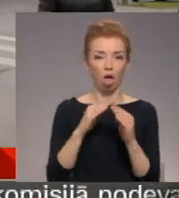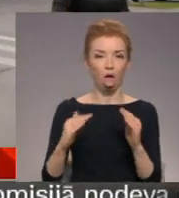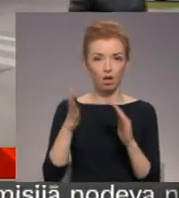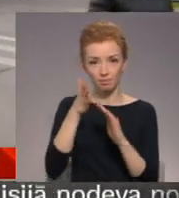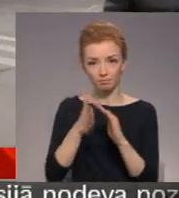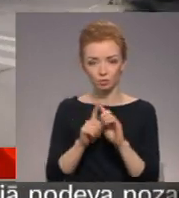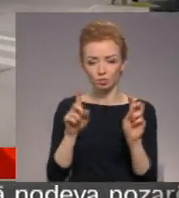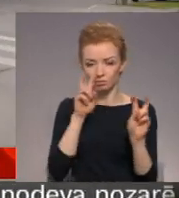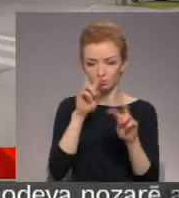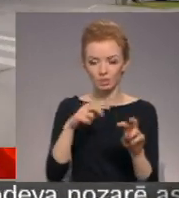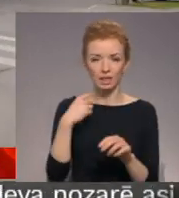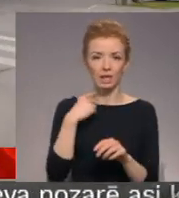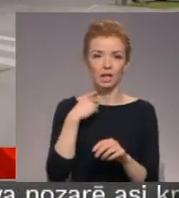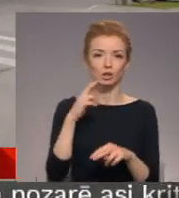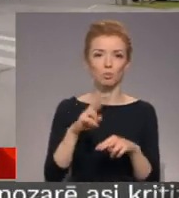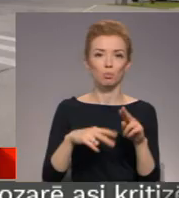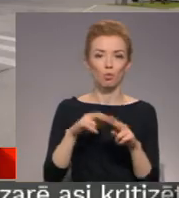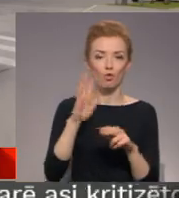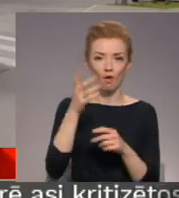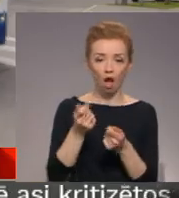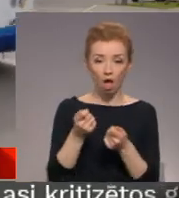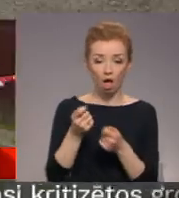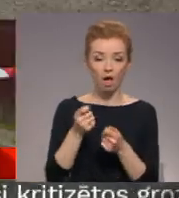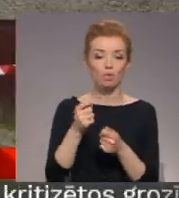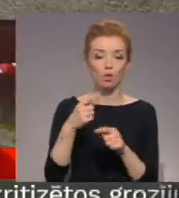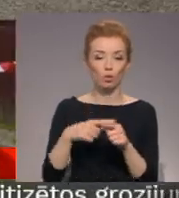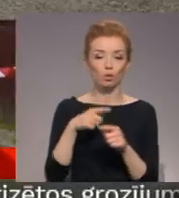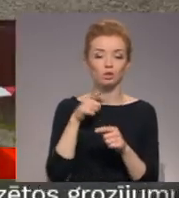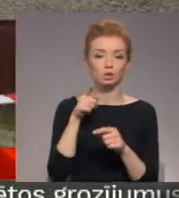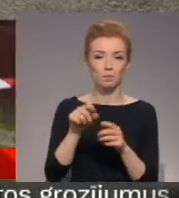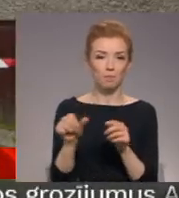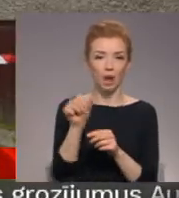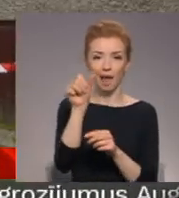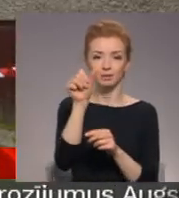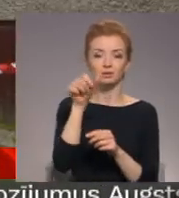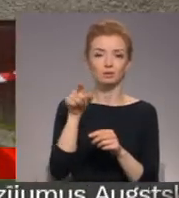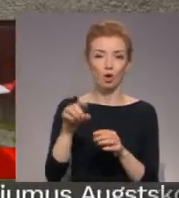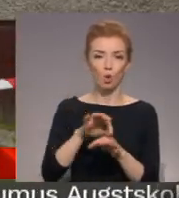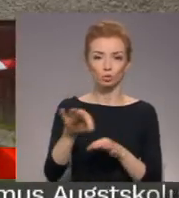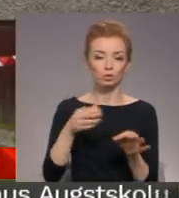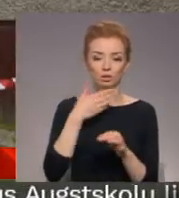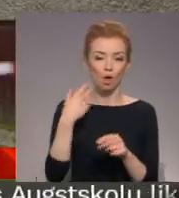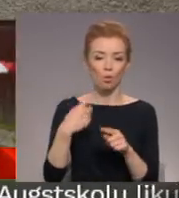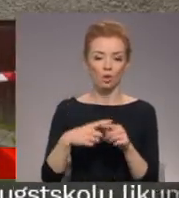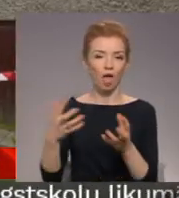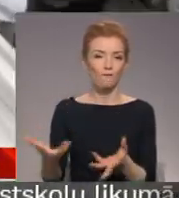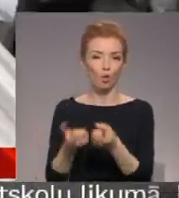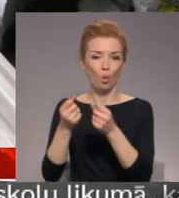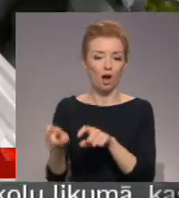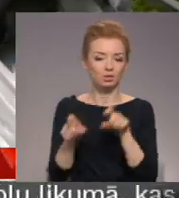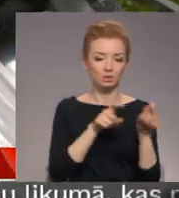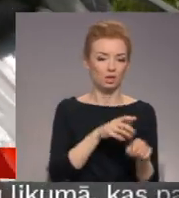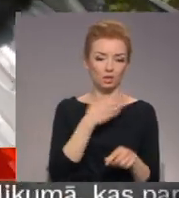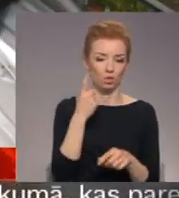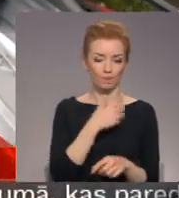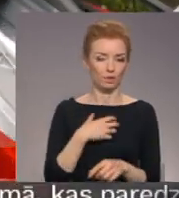negadījuma apsekoja Rīgas būvvalde. Konstatēja, ka plaisu konstrukcijās nav un iemītnieku evakuācija nav nepieciešama.